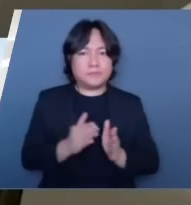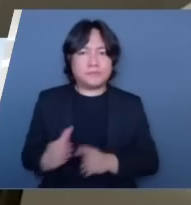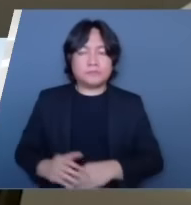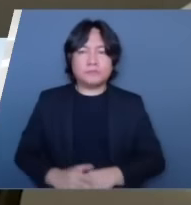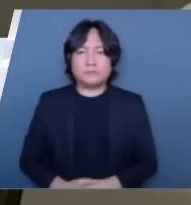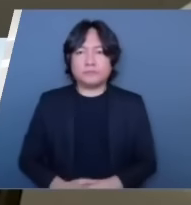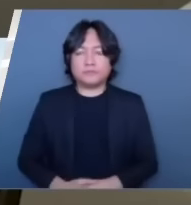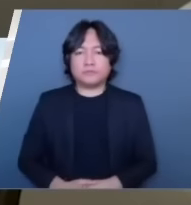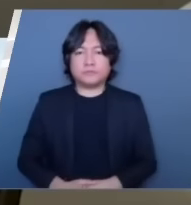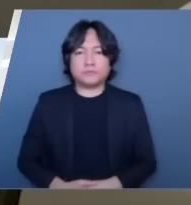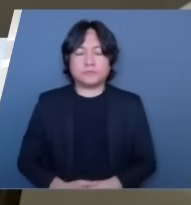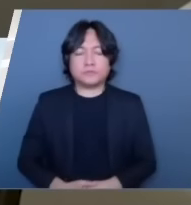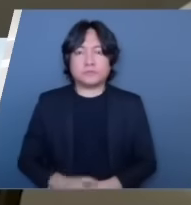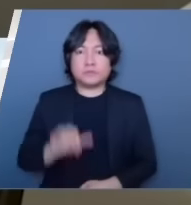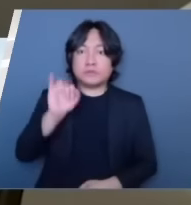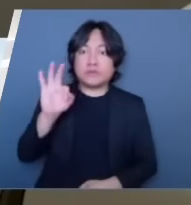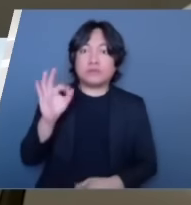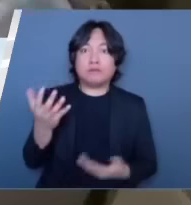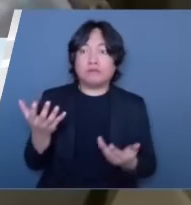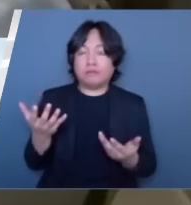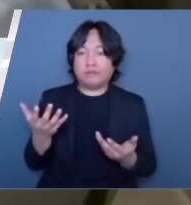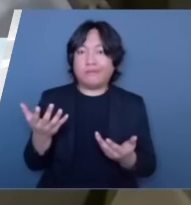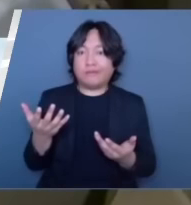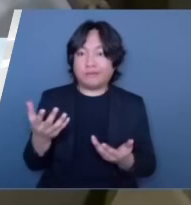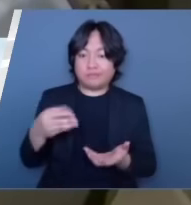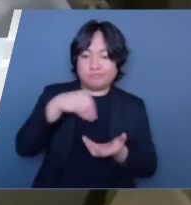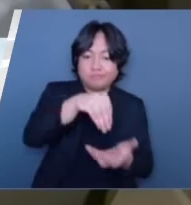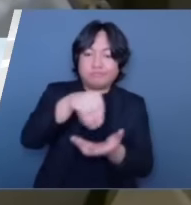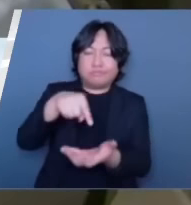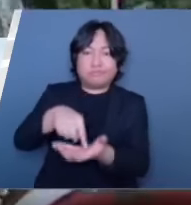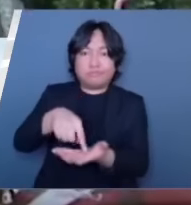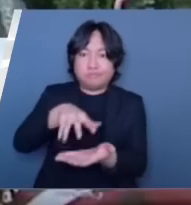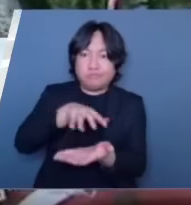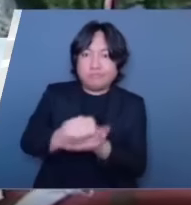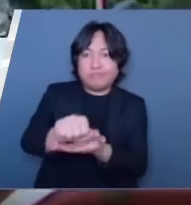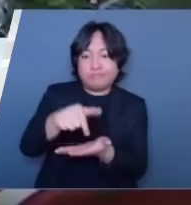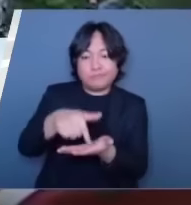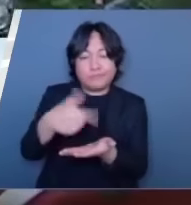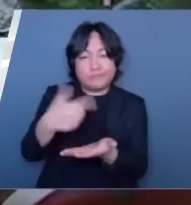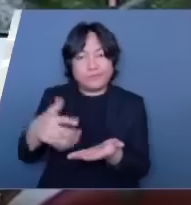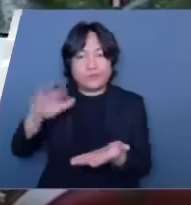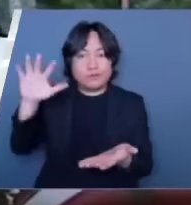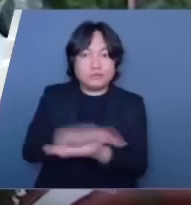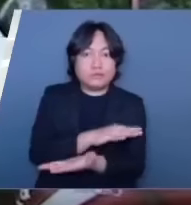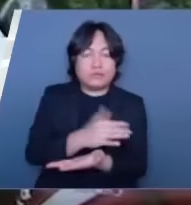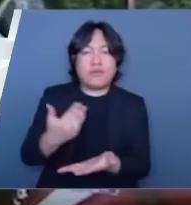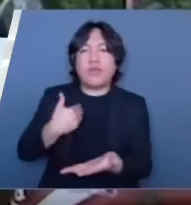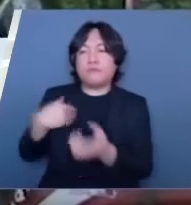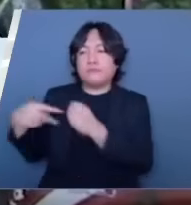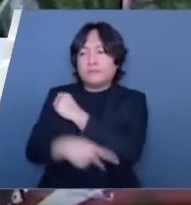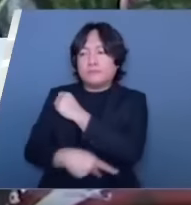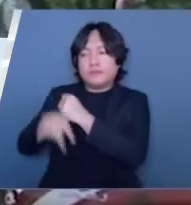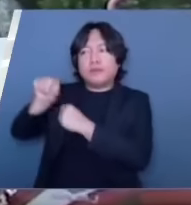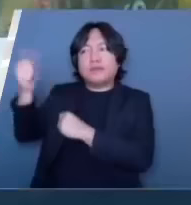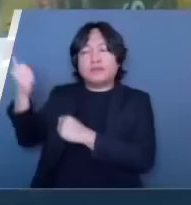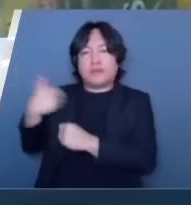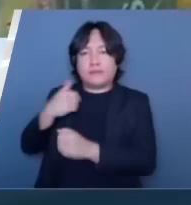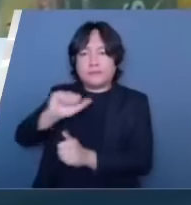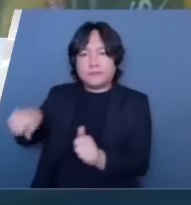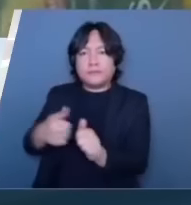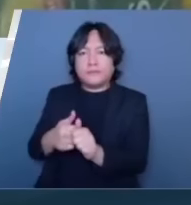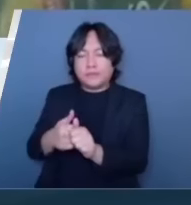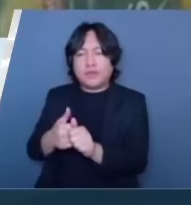pag naubos na po yung kanilang resources, andito naman po ang probinsya para mag-augment at mag-support po doon sa